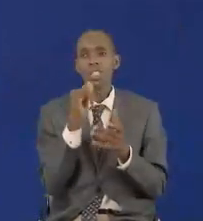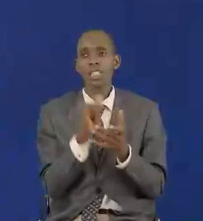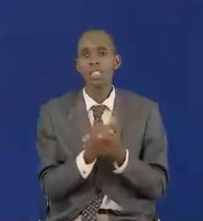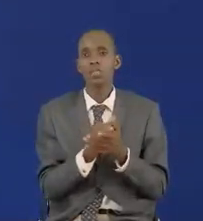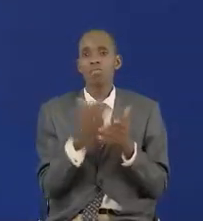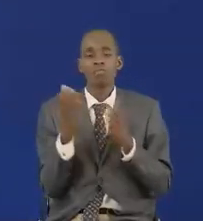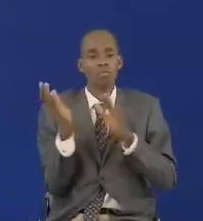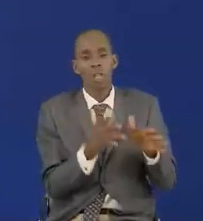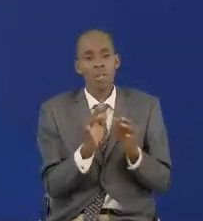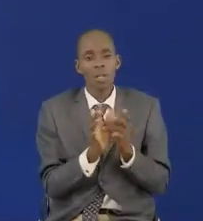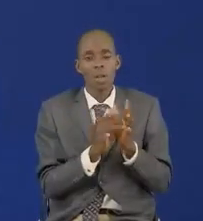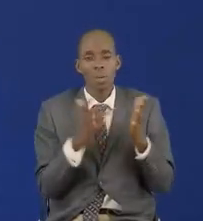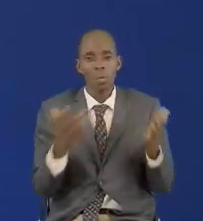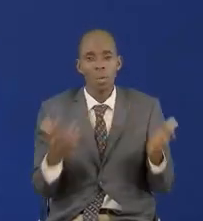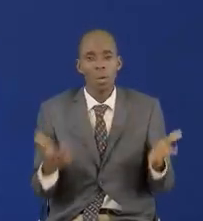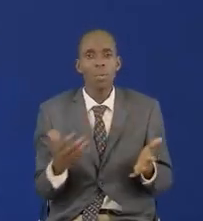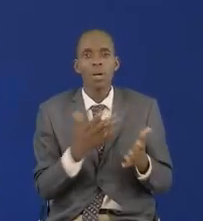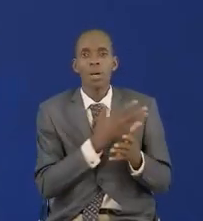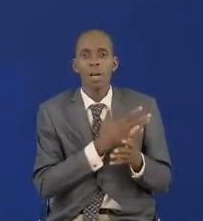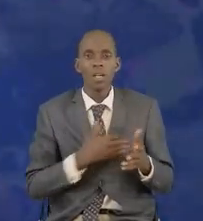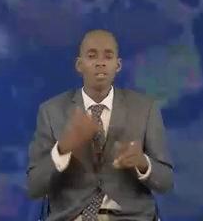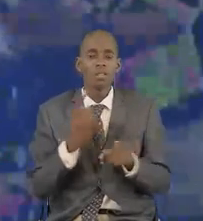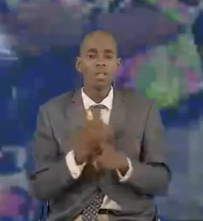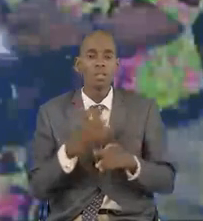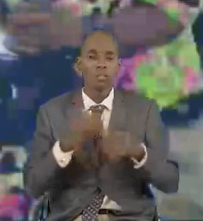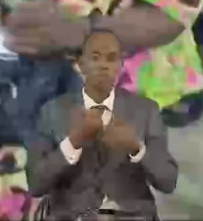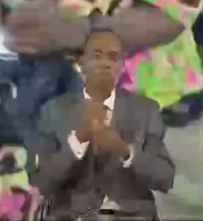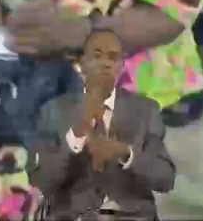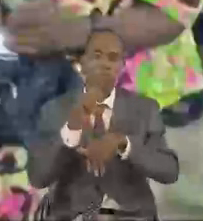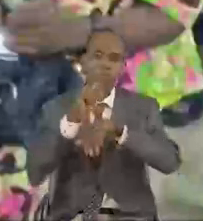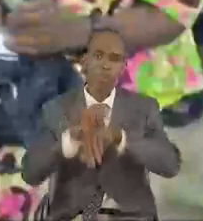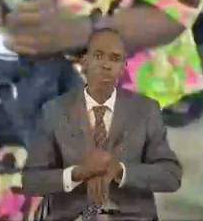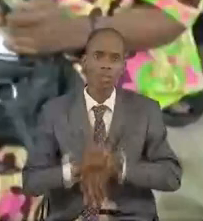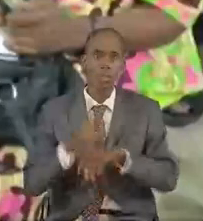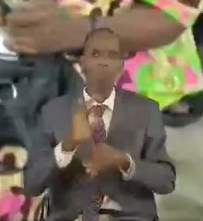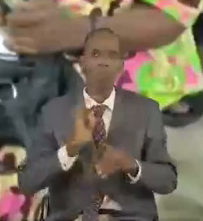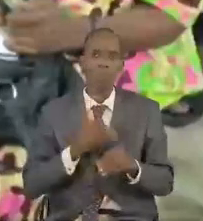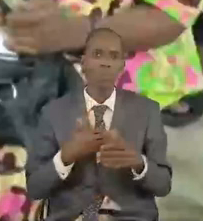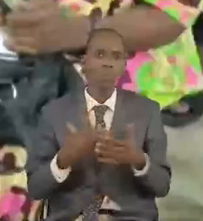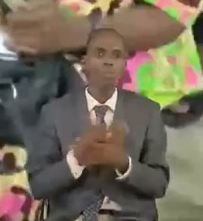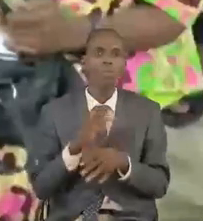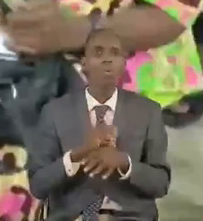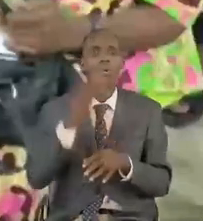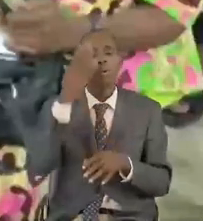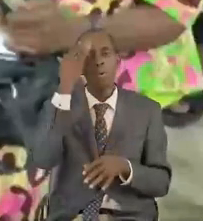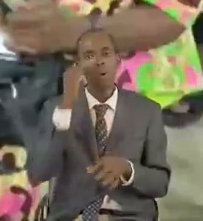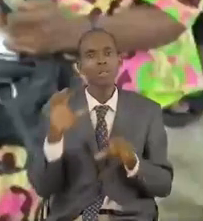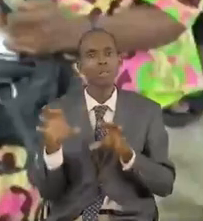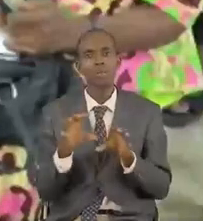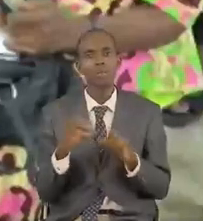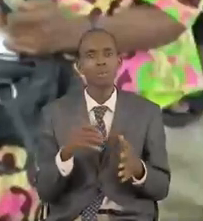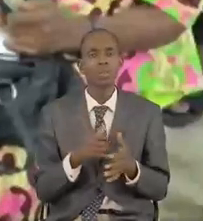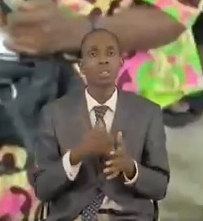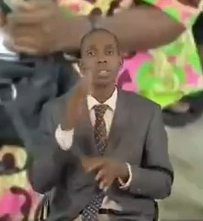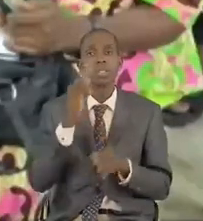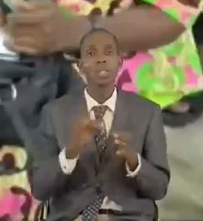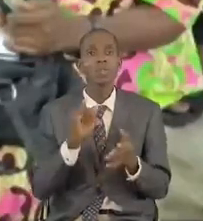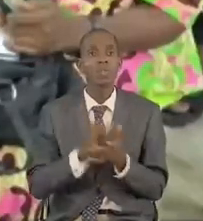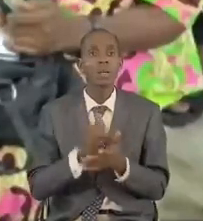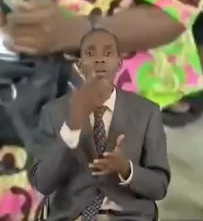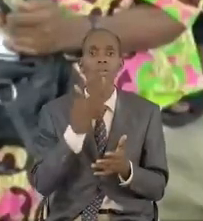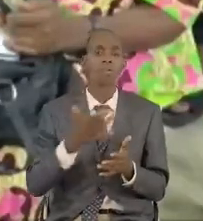la tradition de notre ancienne d'élimination pourquoi es-tu venu ici si ta première dénomination et